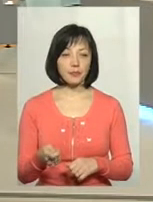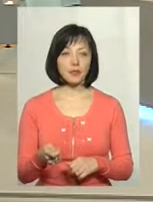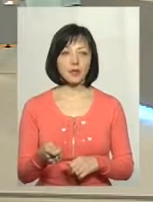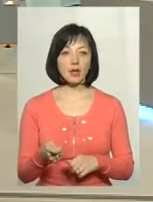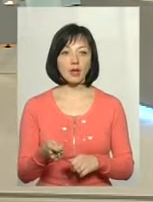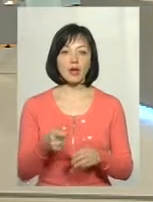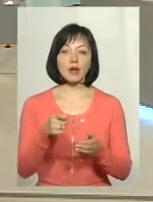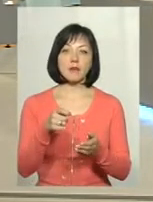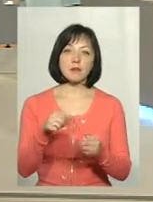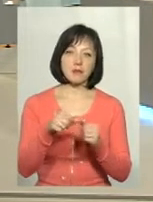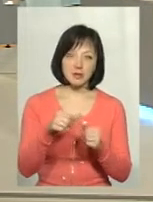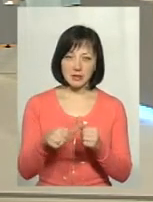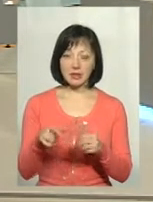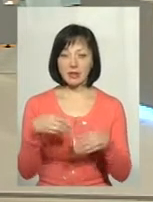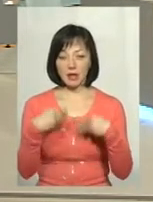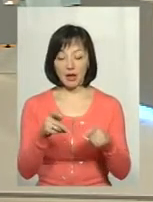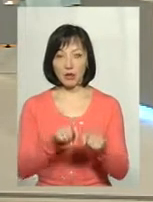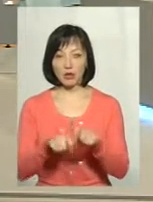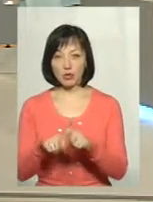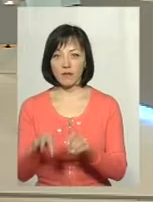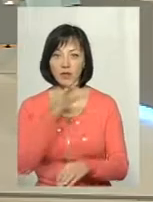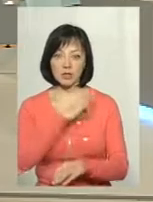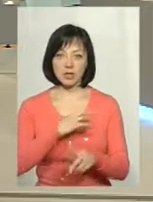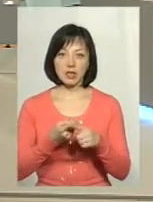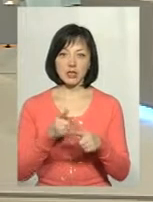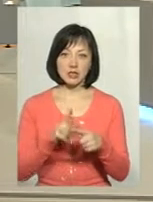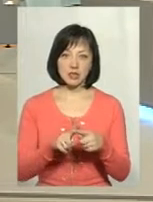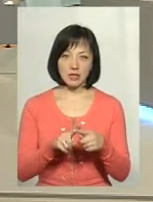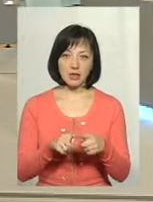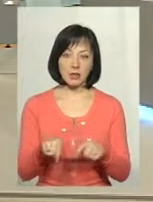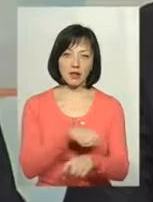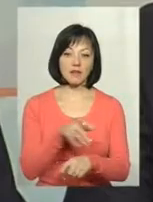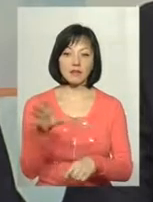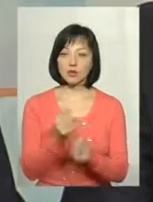паливно-мастильні матеріали і дає контроль за використанням даних матеріалів. Тобто